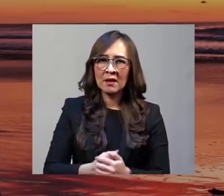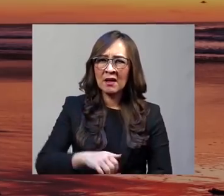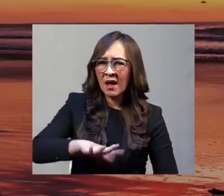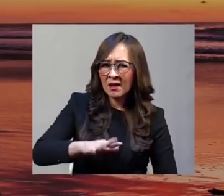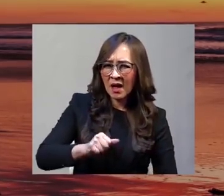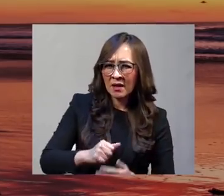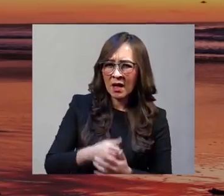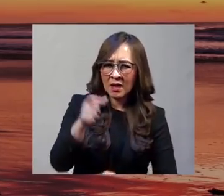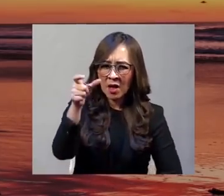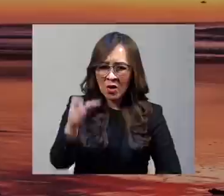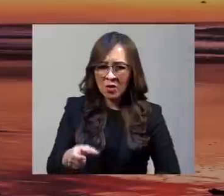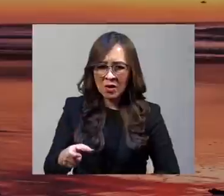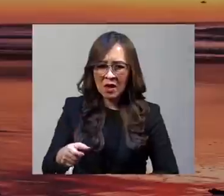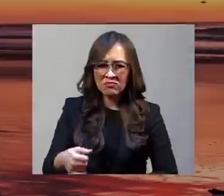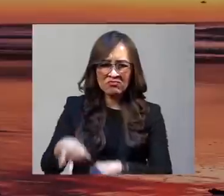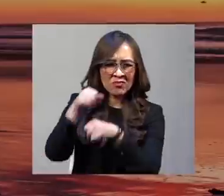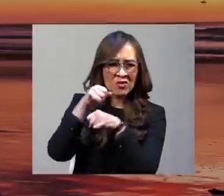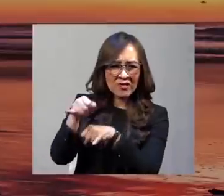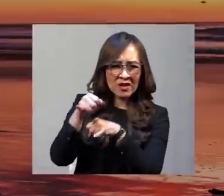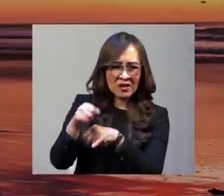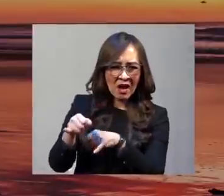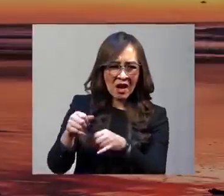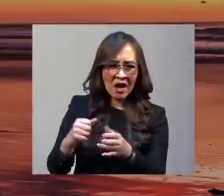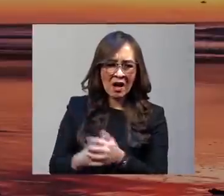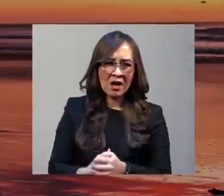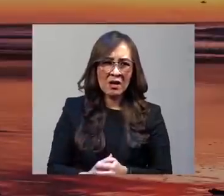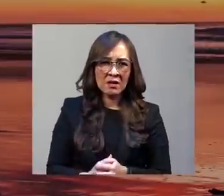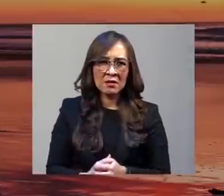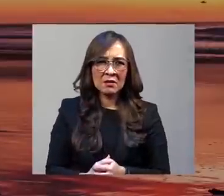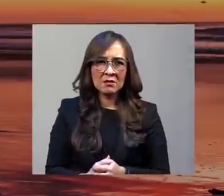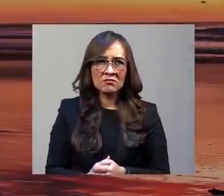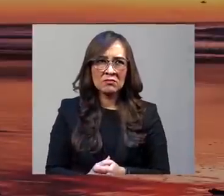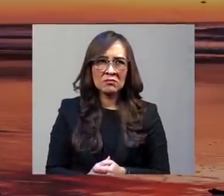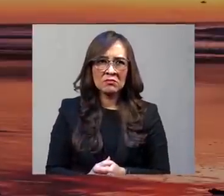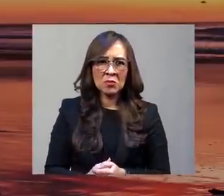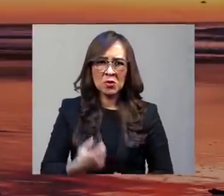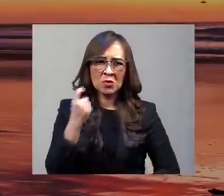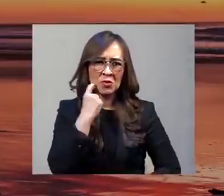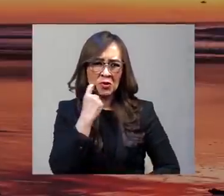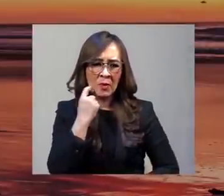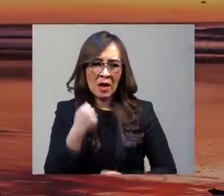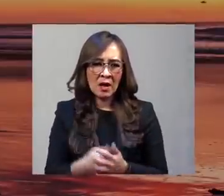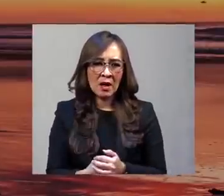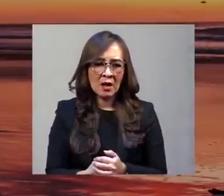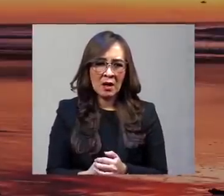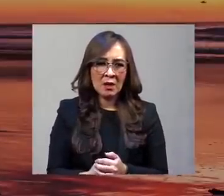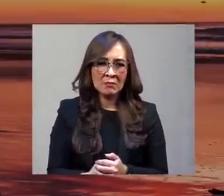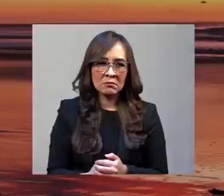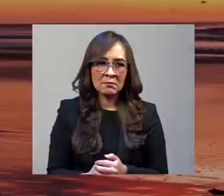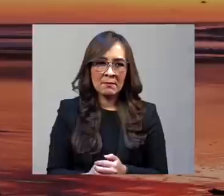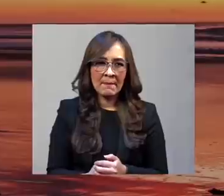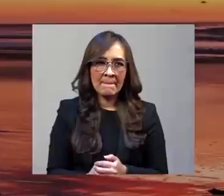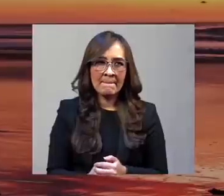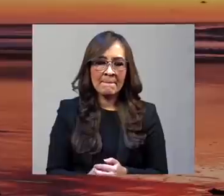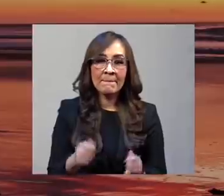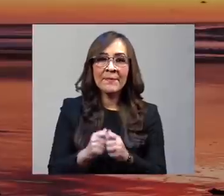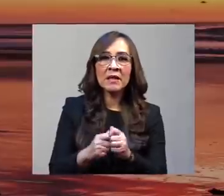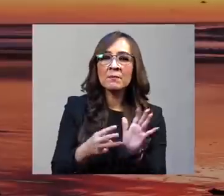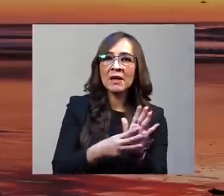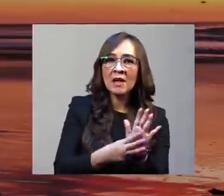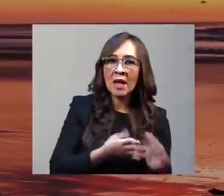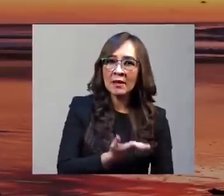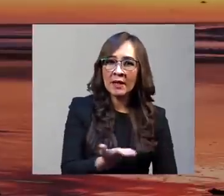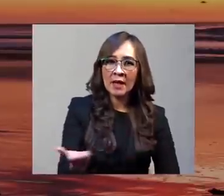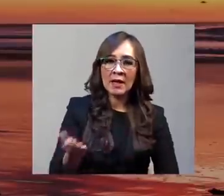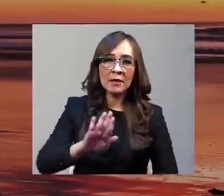saudara, kadangkala ada orang curangi saudara, kadangkala ada orang mau coba tusuk dari belakang dalam hidup saudara. Tetapi kalau kita tetap bersandar pada